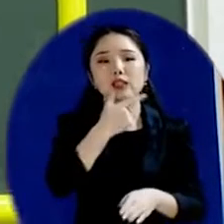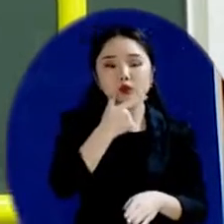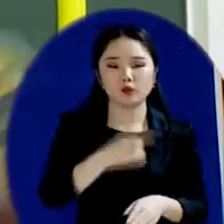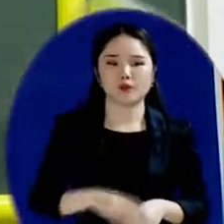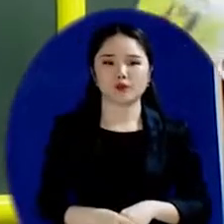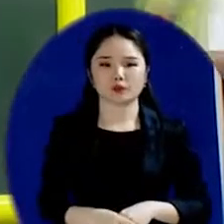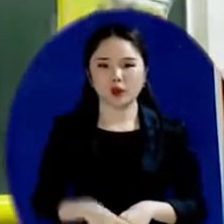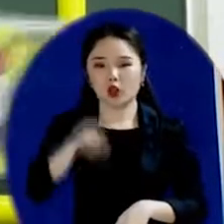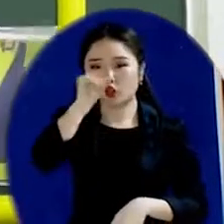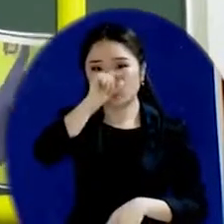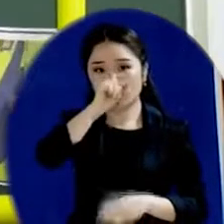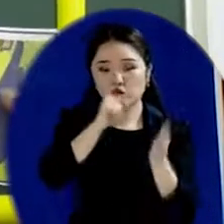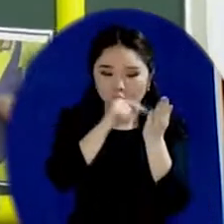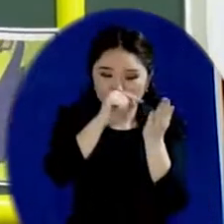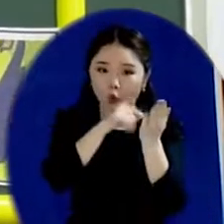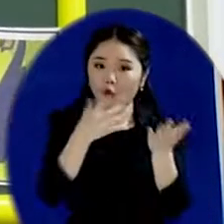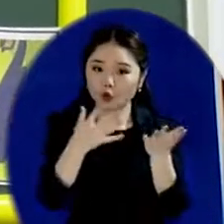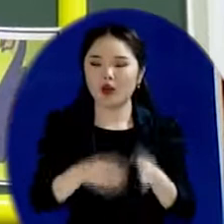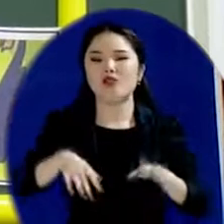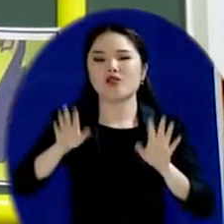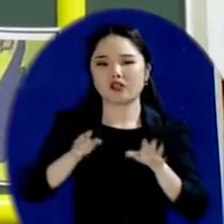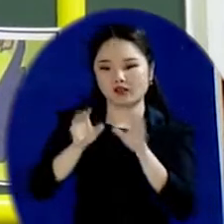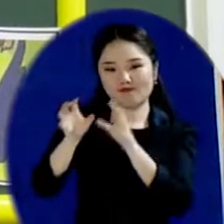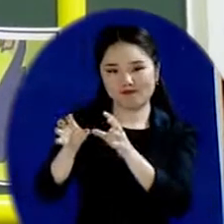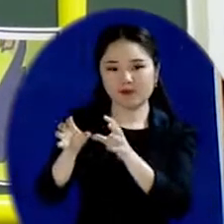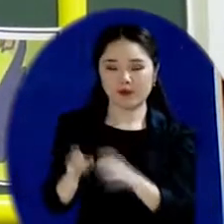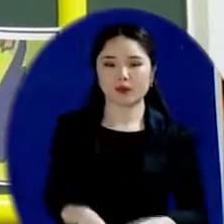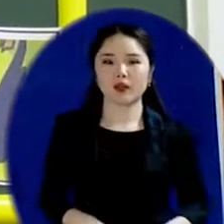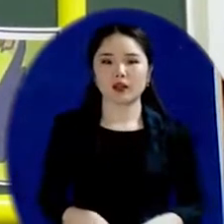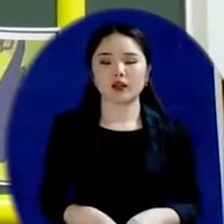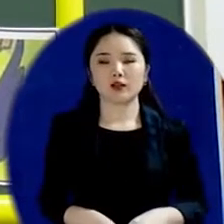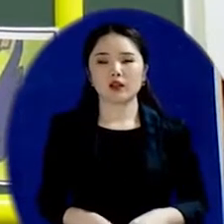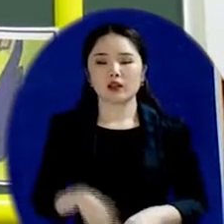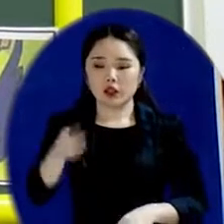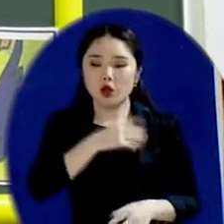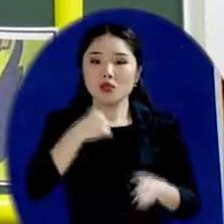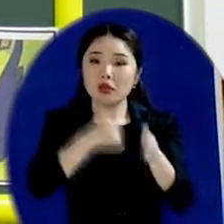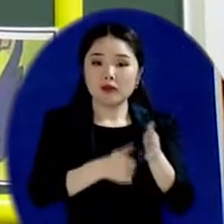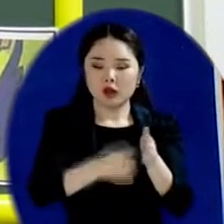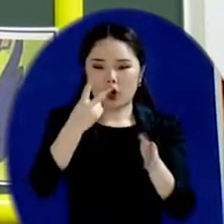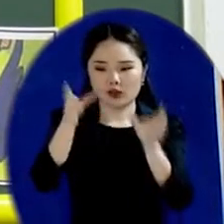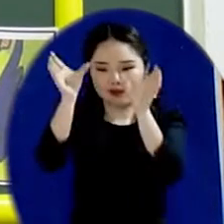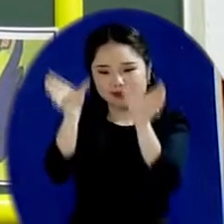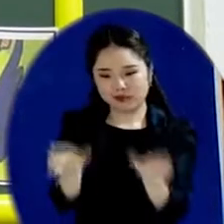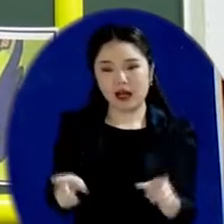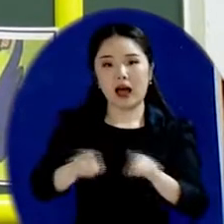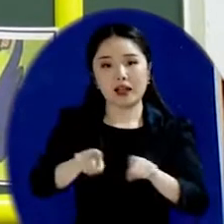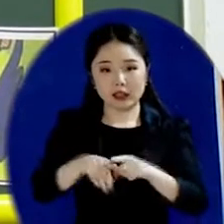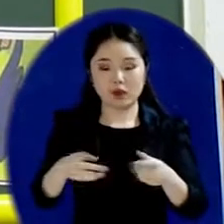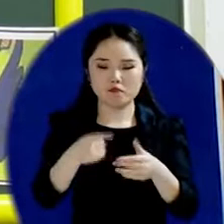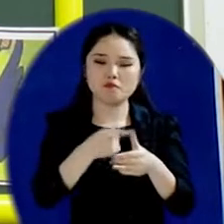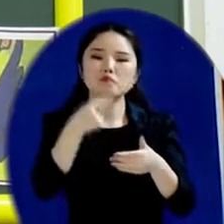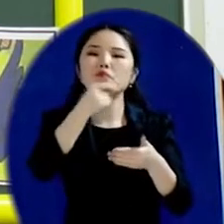Энэ тоншуул нэстэг амтанд орох юм байна. За та бүхэн бол тэмдэгт дээрээ эдгээр зургнуудын